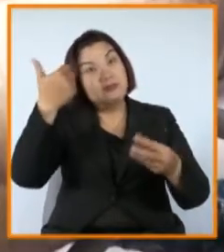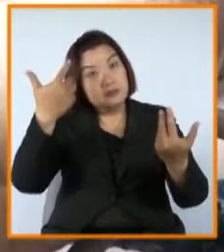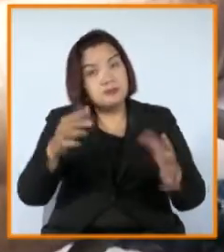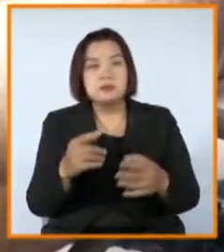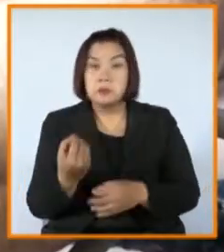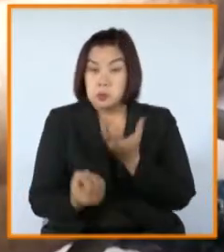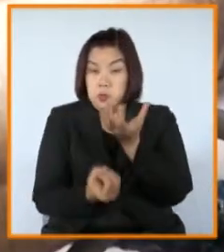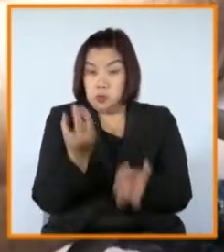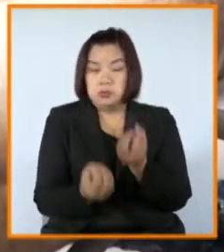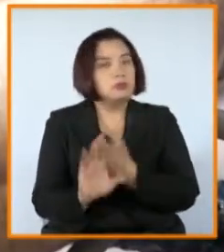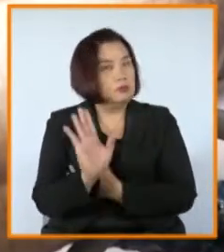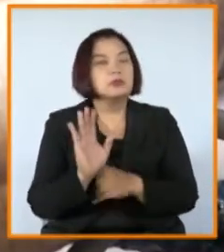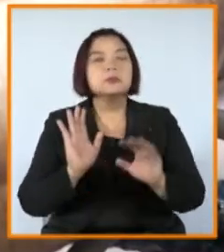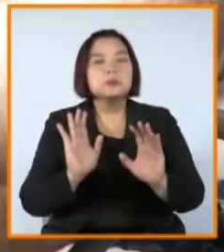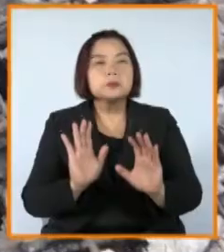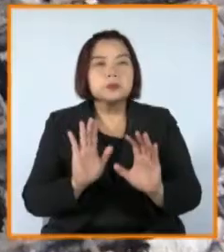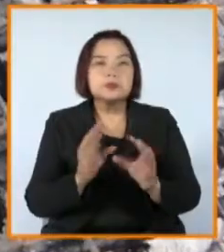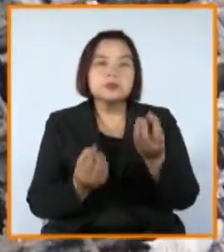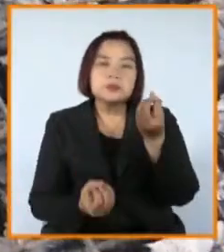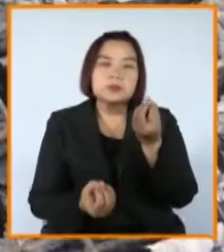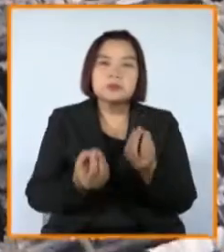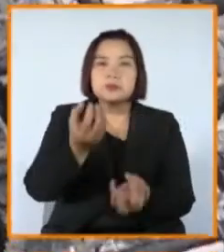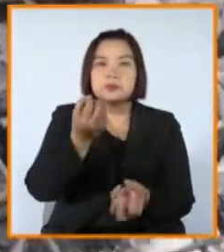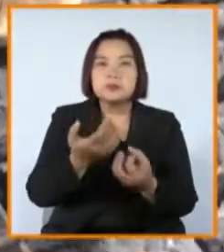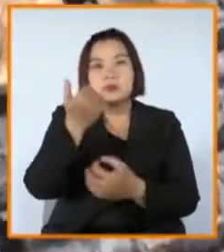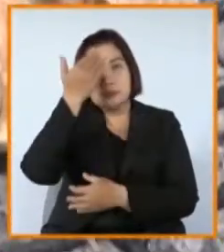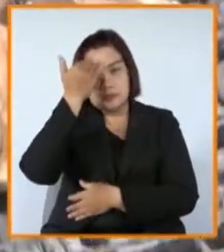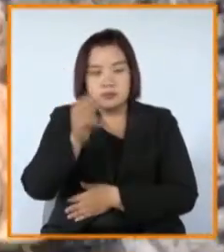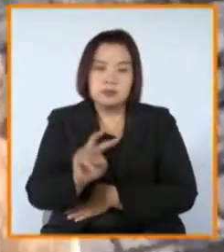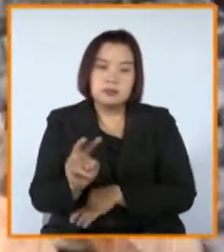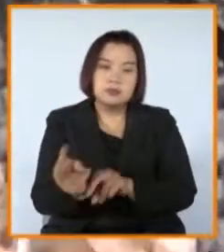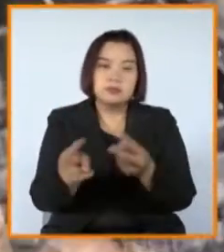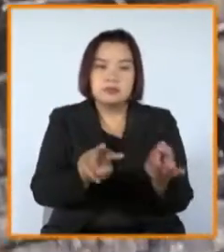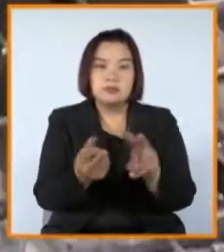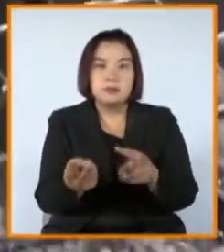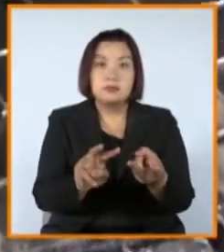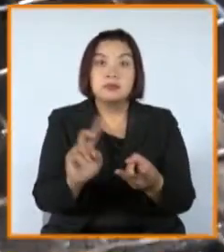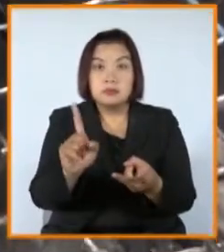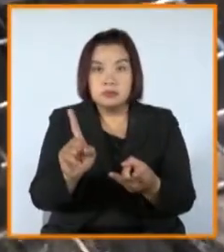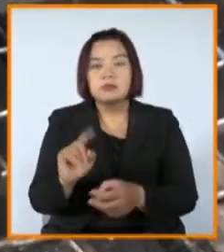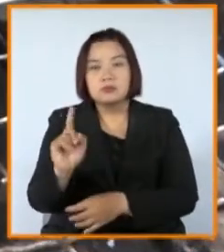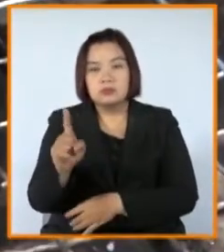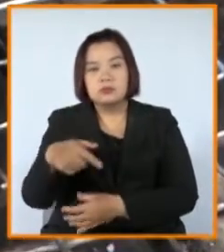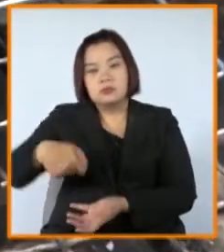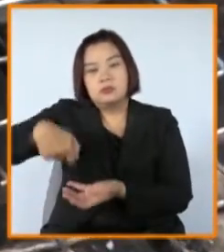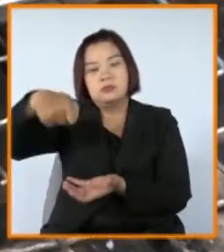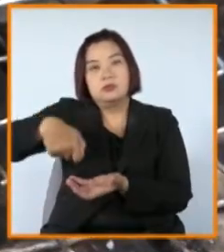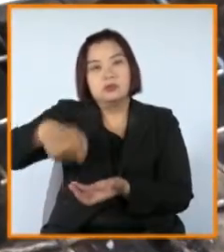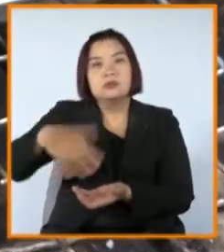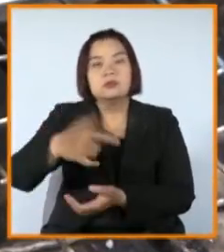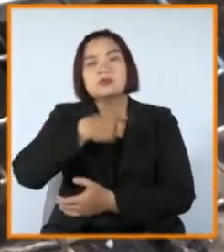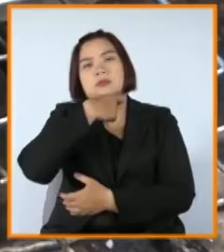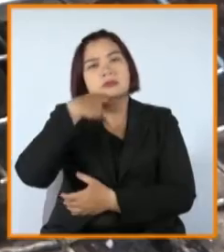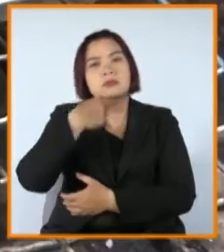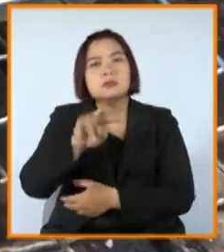คะคุณผู้ชมคะซึ่งเทคนิคการย่างที่จะไม่ให้ติดเนื้อหอยติดเปลือกหอยก็คือต้องนำหอยไปลวกก่อนย่างย่างให้แห้งแล้วก็